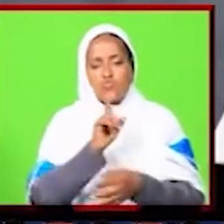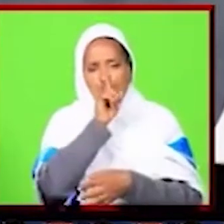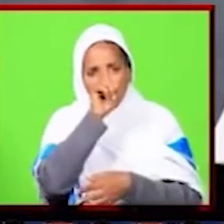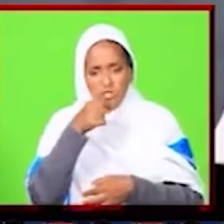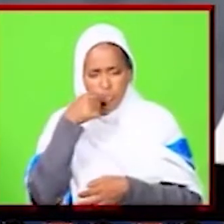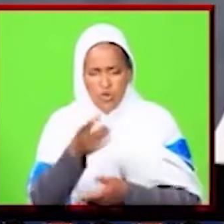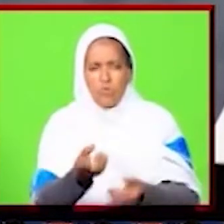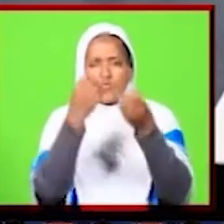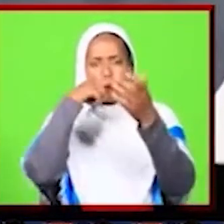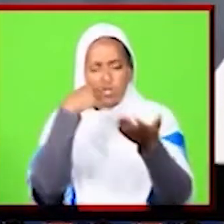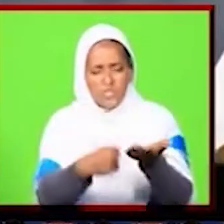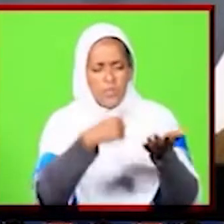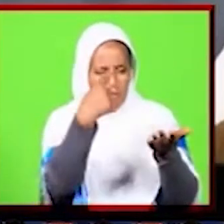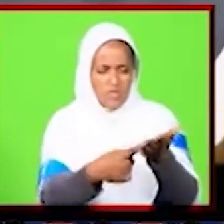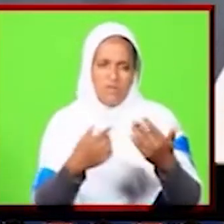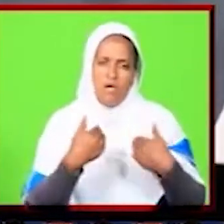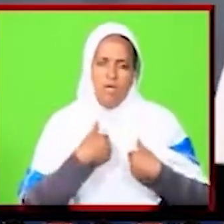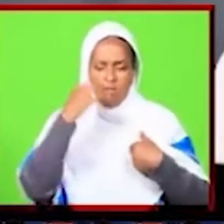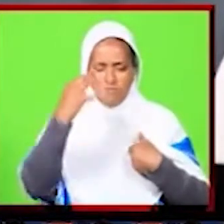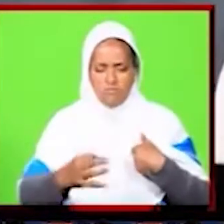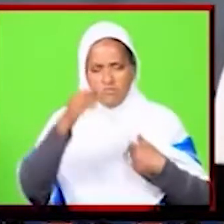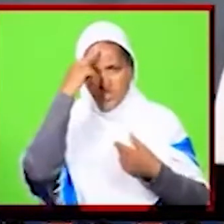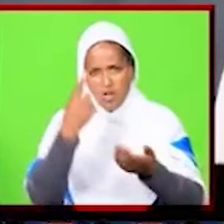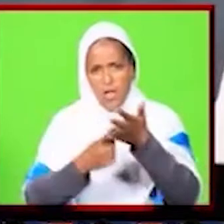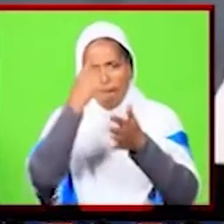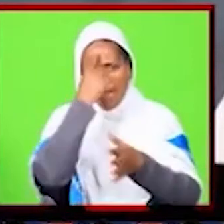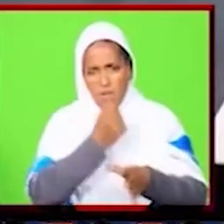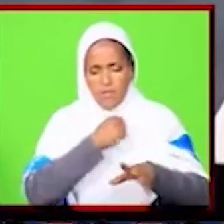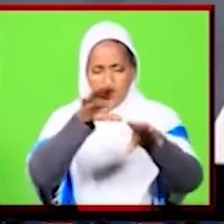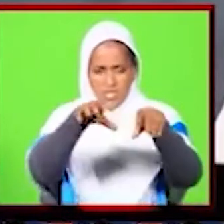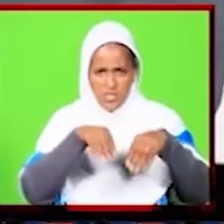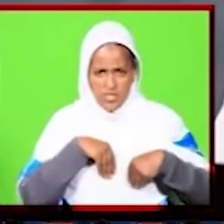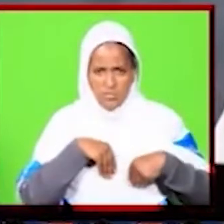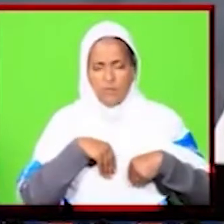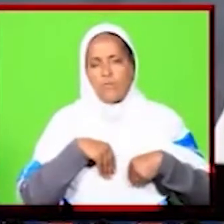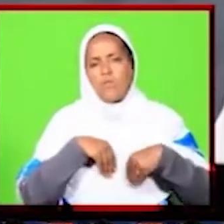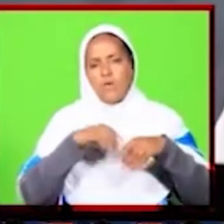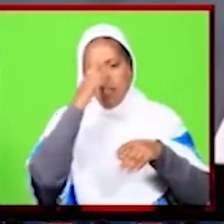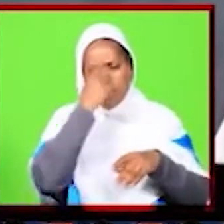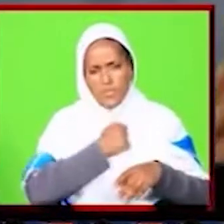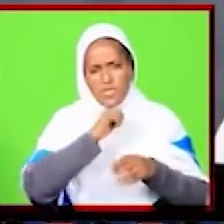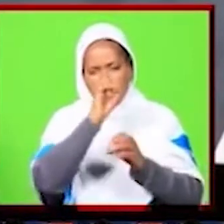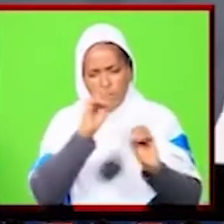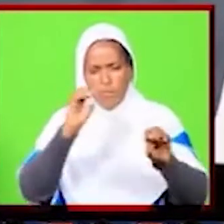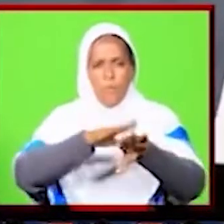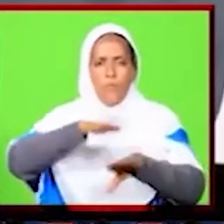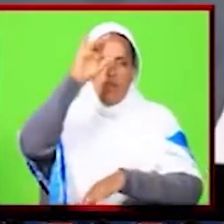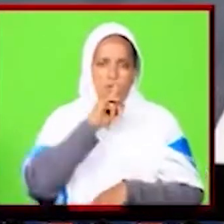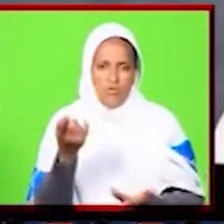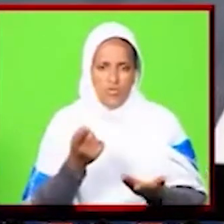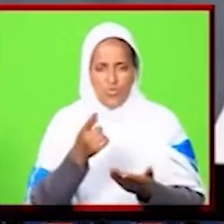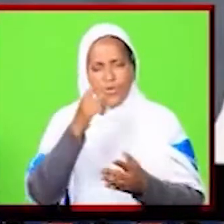መጽሐፍ ቅዱስ እውነት ነው የምንለው በብዙ ማስረጃ የተረጋገጠ ስለሆነ በእምነት ስለምንቀበለው ብቻ አለ። አዎ እምነት ከምንም በላይ